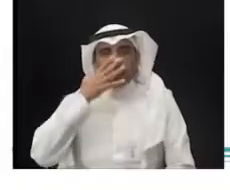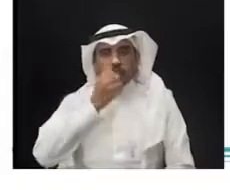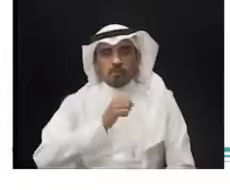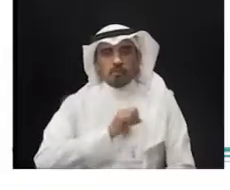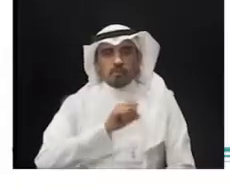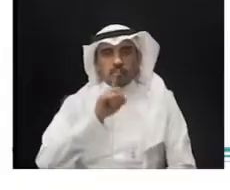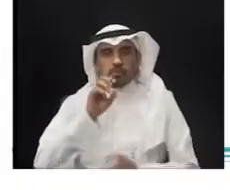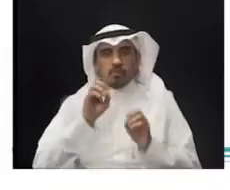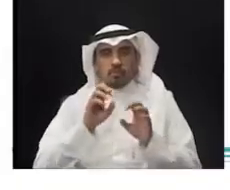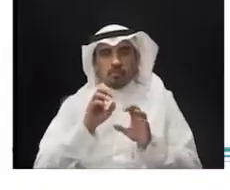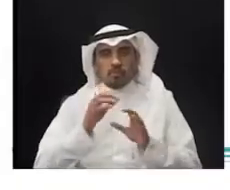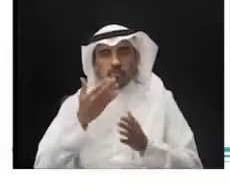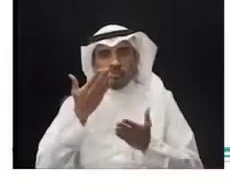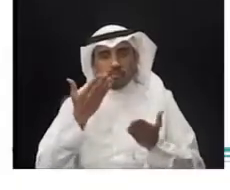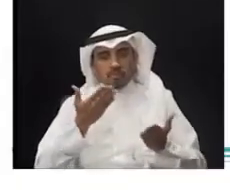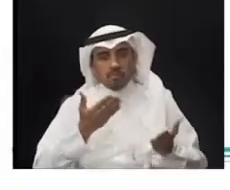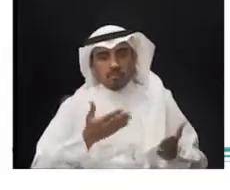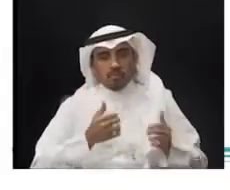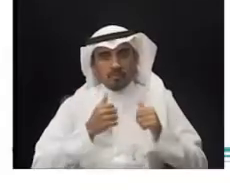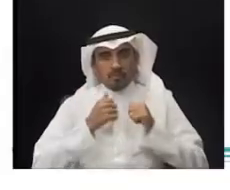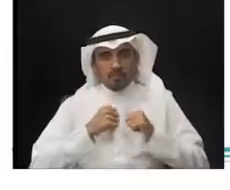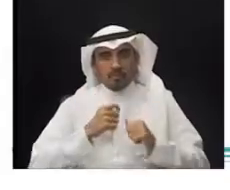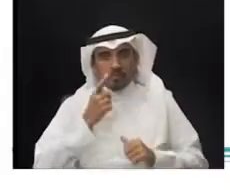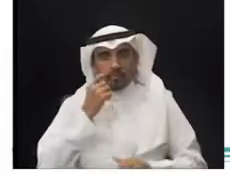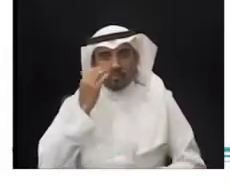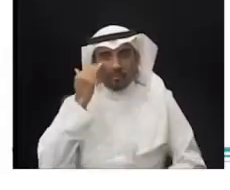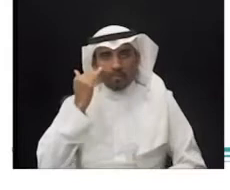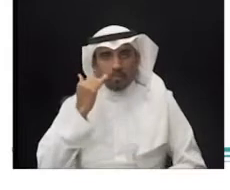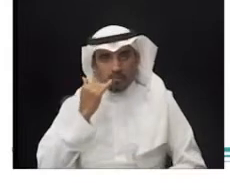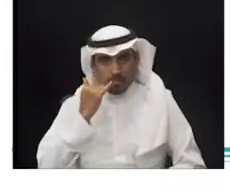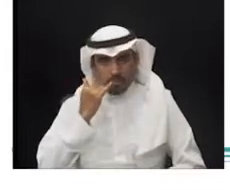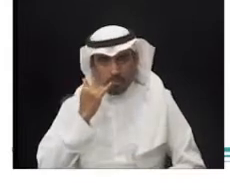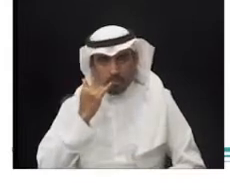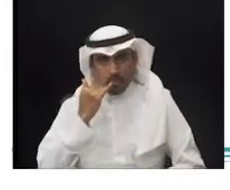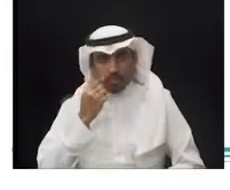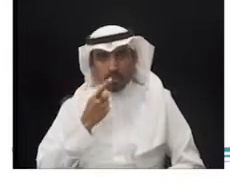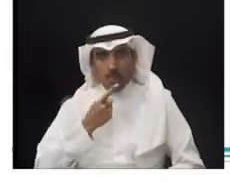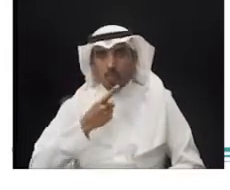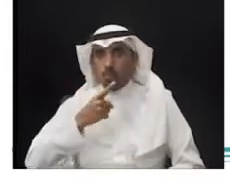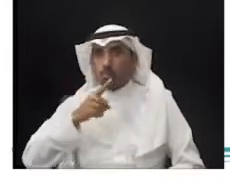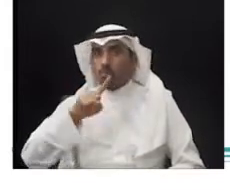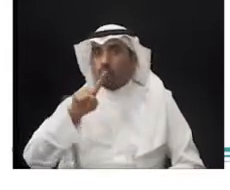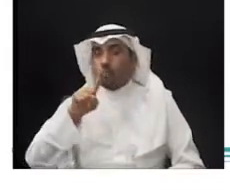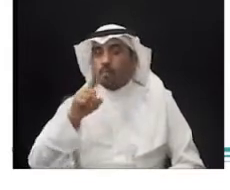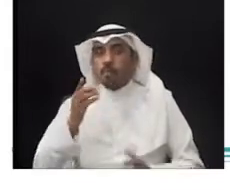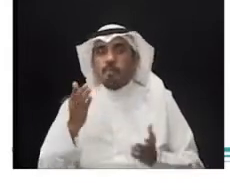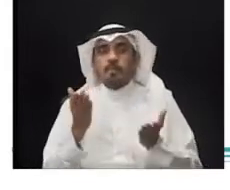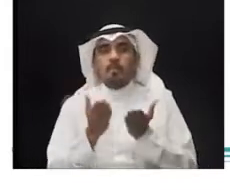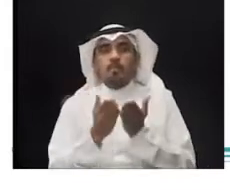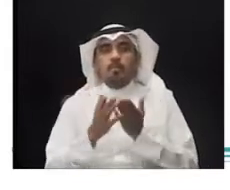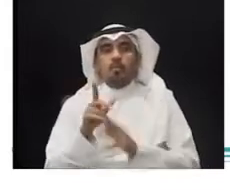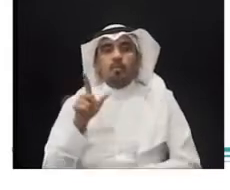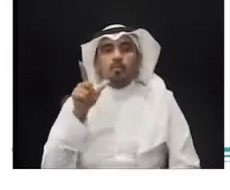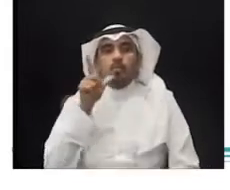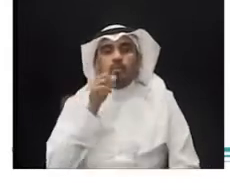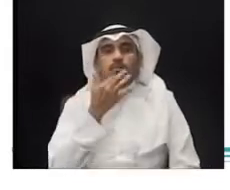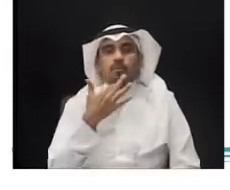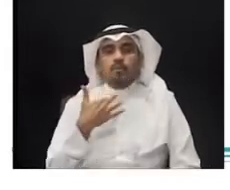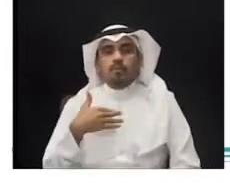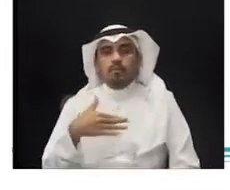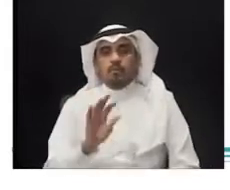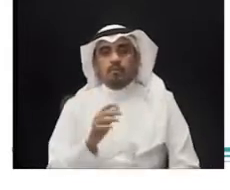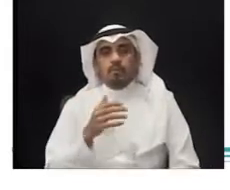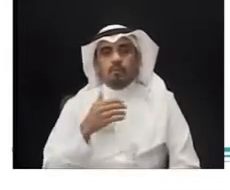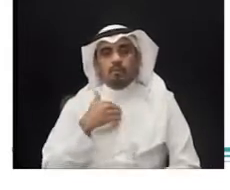السلام عليكم ورحمة الله وبركاته، حياكم الله طلابنا وطالباتنا في الصف الأول المتوسط في مادة